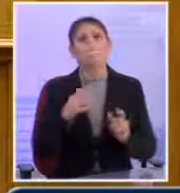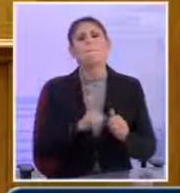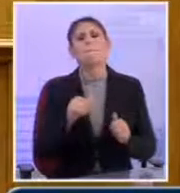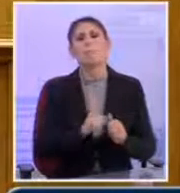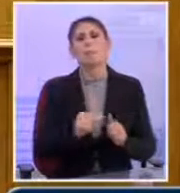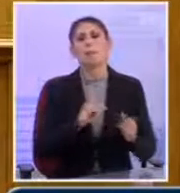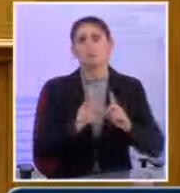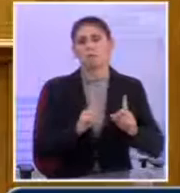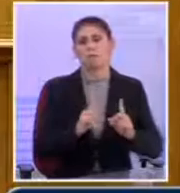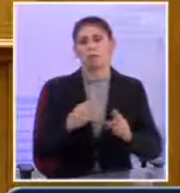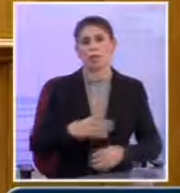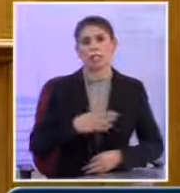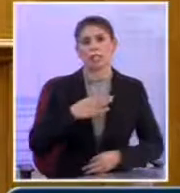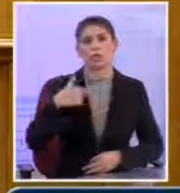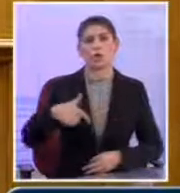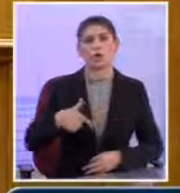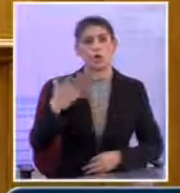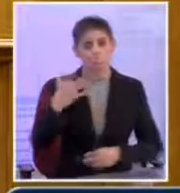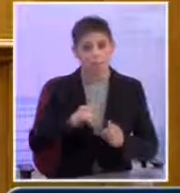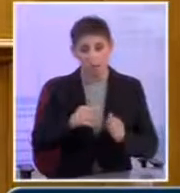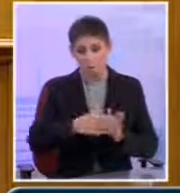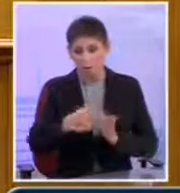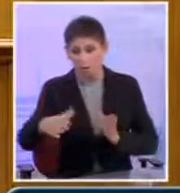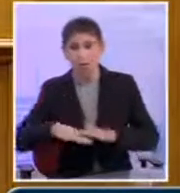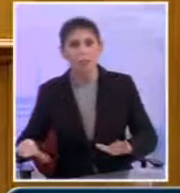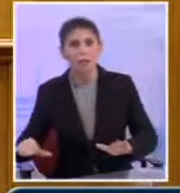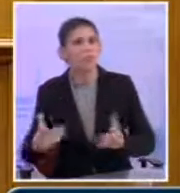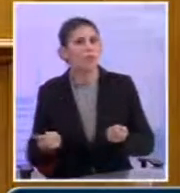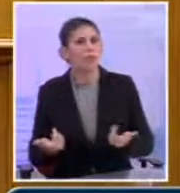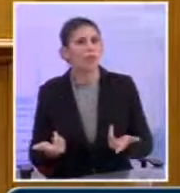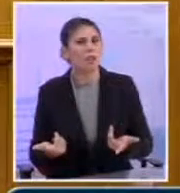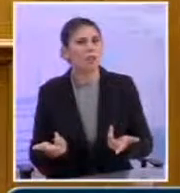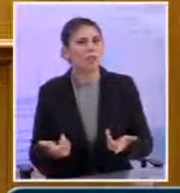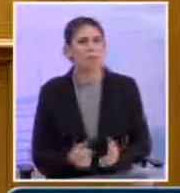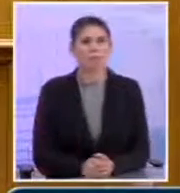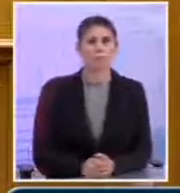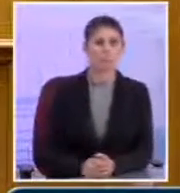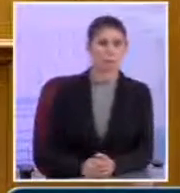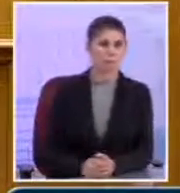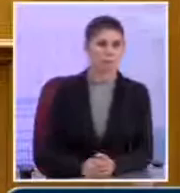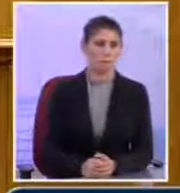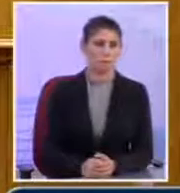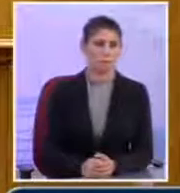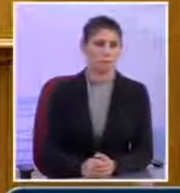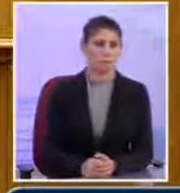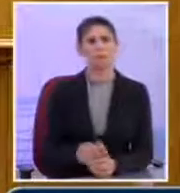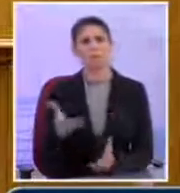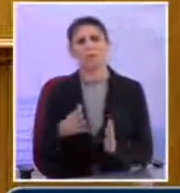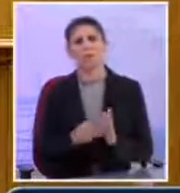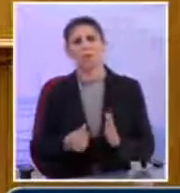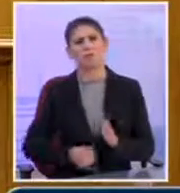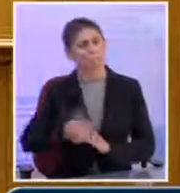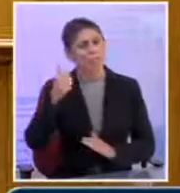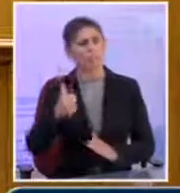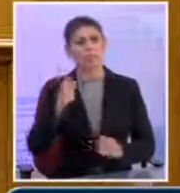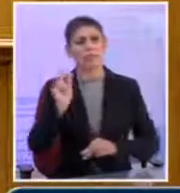του κ. Γιουνκέρ. Και σας ρωτάει το πεντάμινο τώρα ο Σονού που θα έλεγε. Τότε τι θα κάναμε. Ας υποθέσουμε ότι κερδίζετε τις εκλογές.